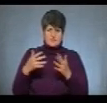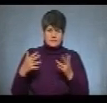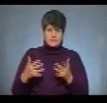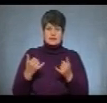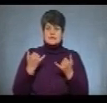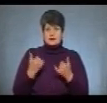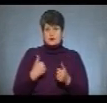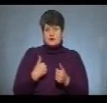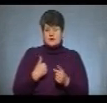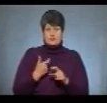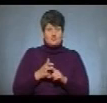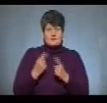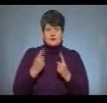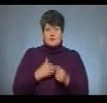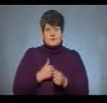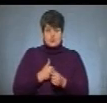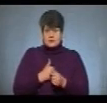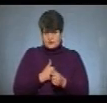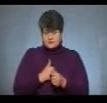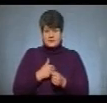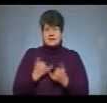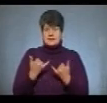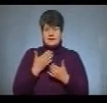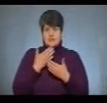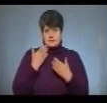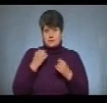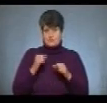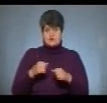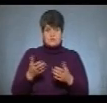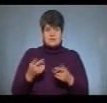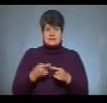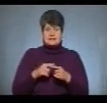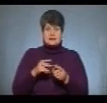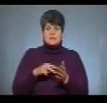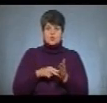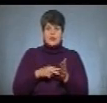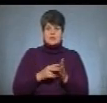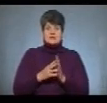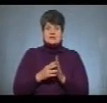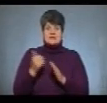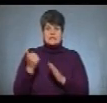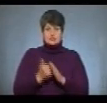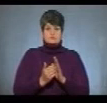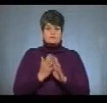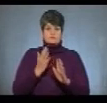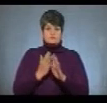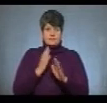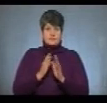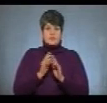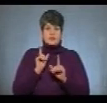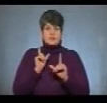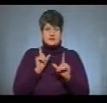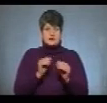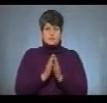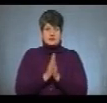би і хотів, при великому бажанні, зараз немає можливості. Треба стояти там тижнями на цьому, на митниці, їздити, проситися, щоб мені